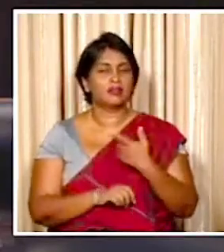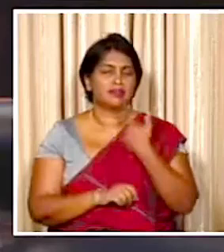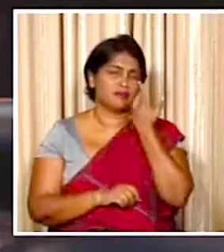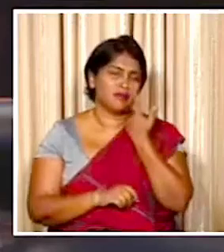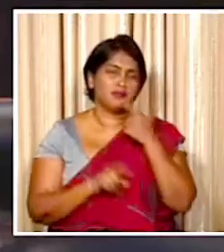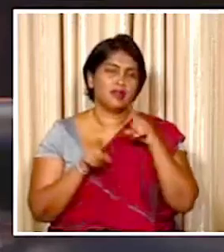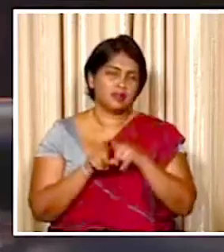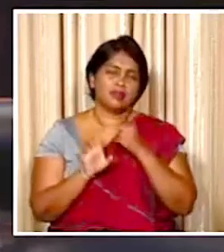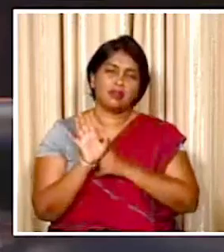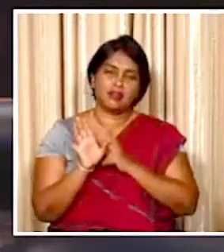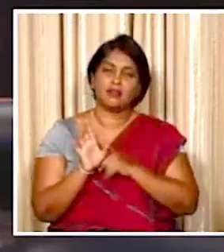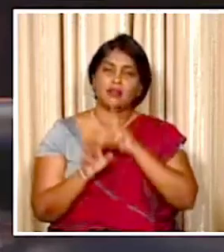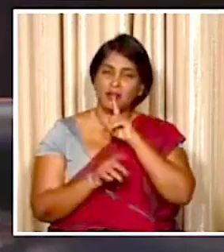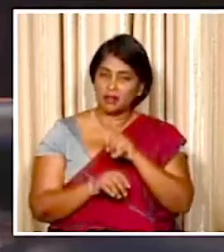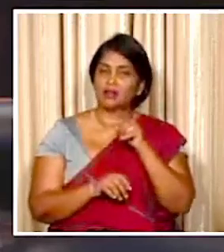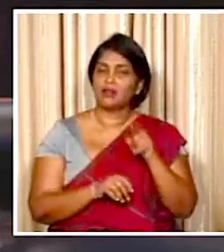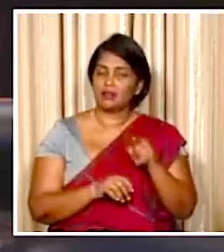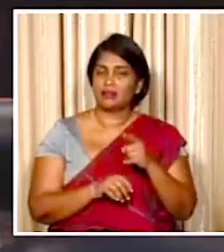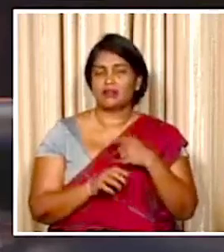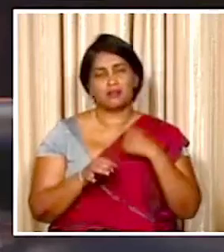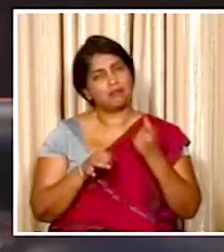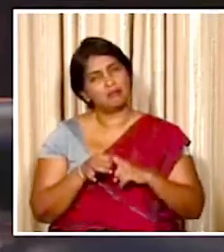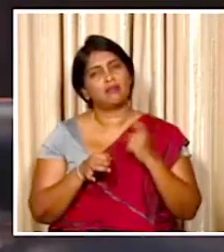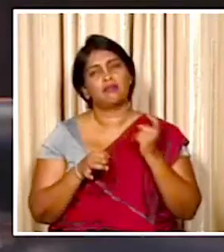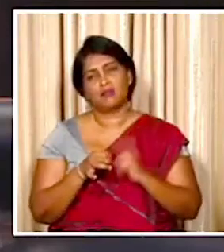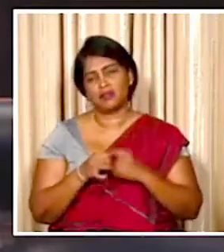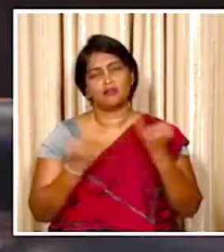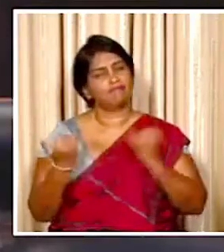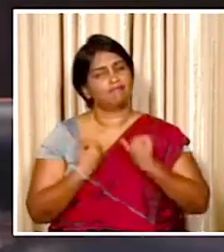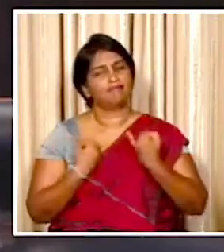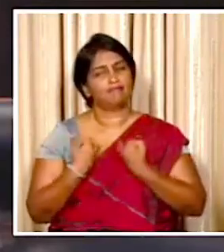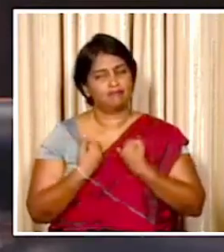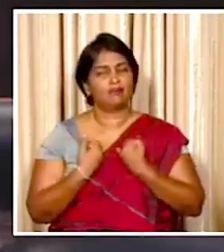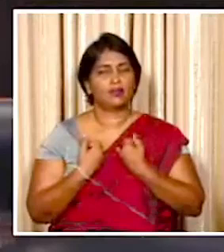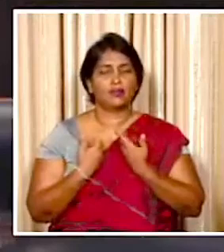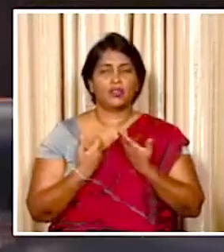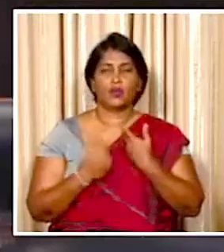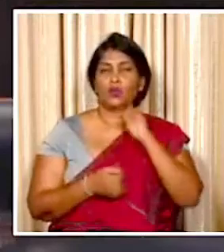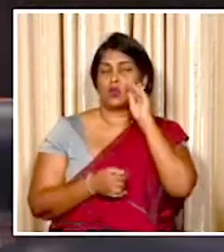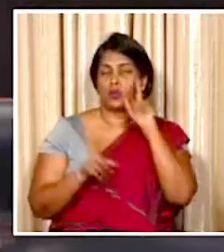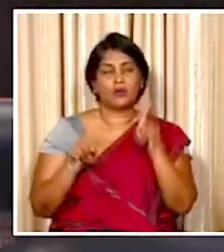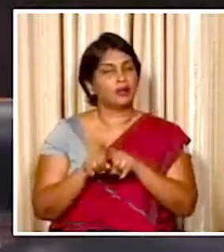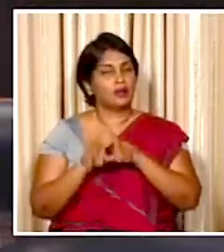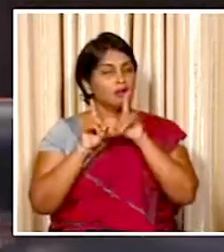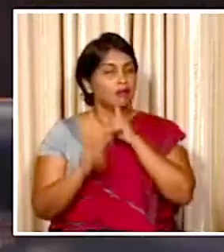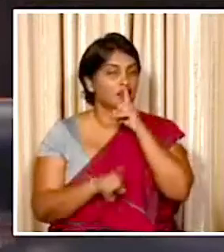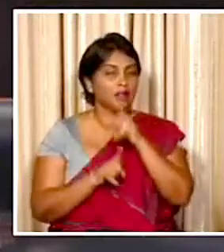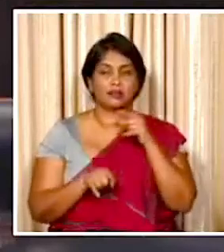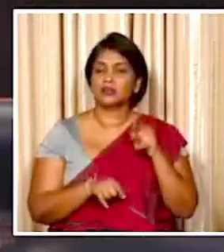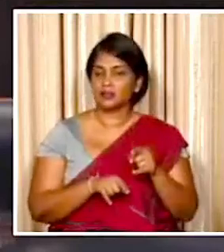ගානවා වගේ හැමතිස්සෙම එන අපිව මේ ප්‍රශ්න කරනවා අපිව විවේචනය කරනවා අපිව අපිට හූ කියනවා වගේ කතාන්දර